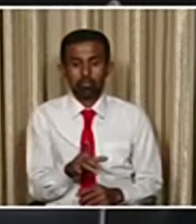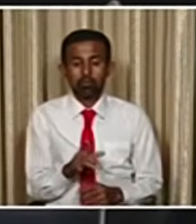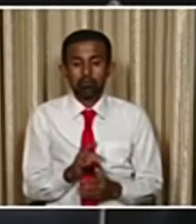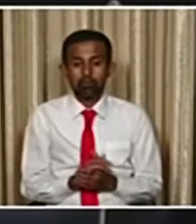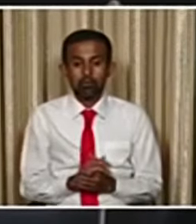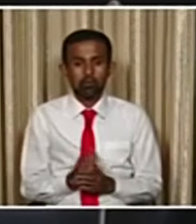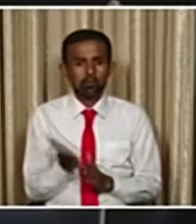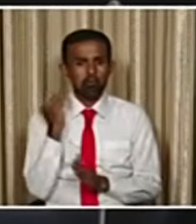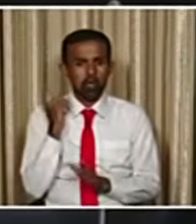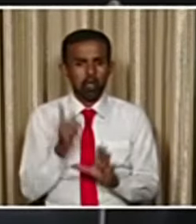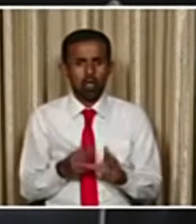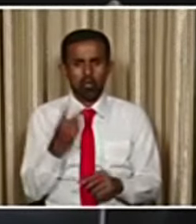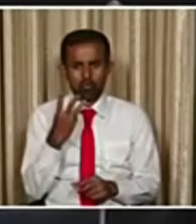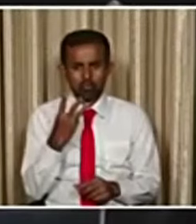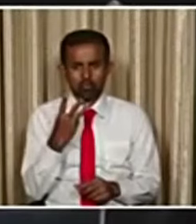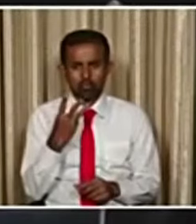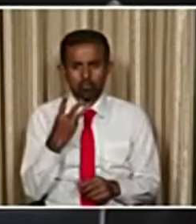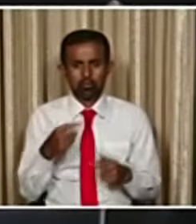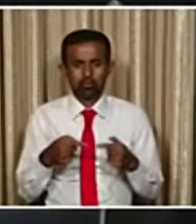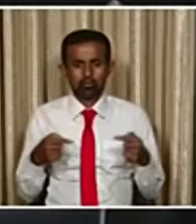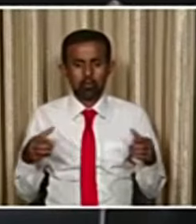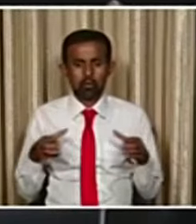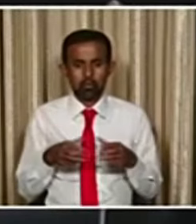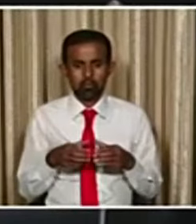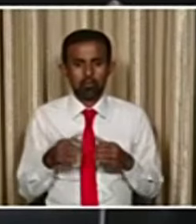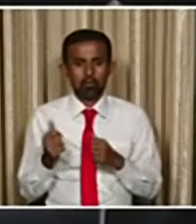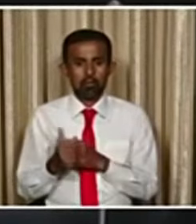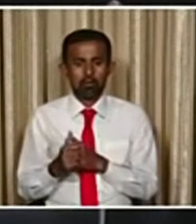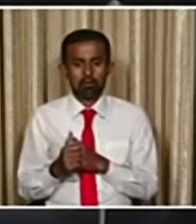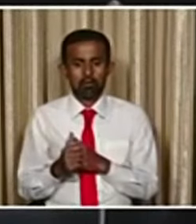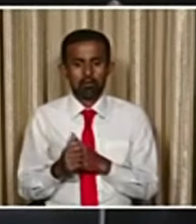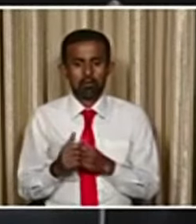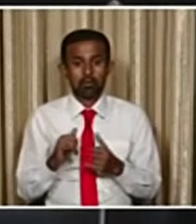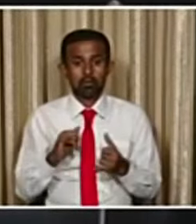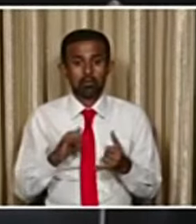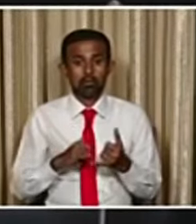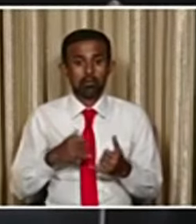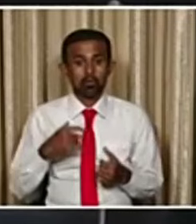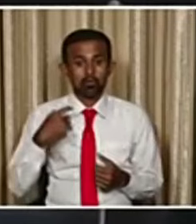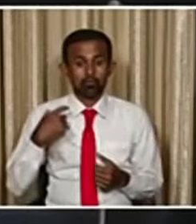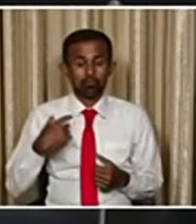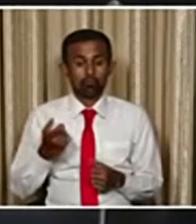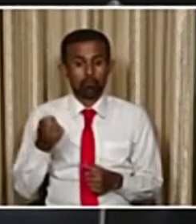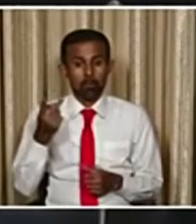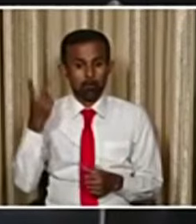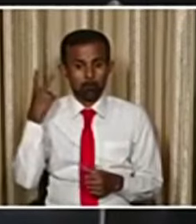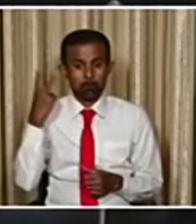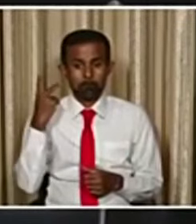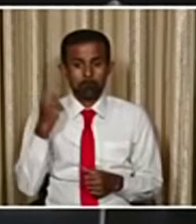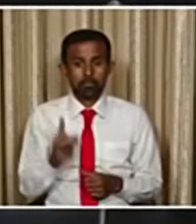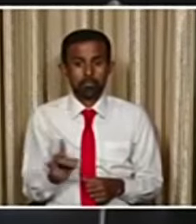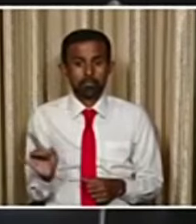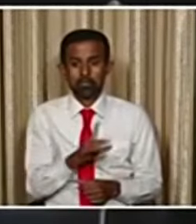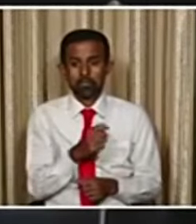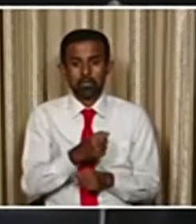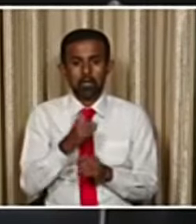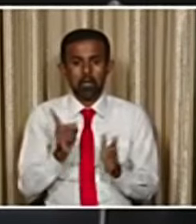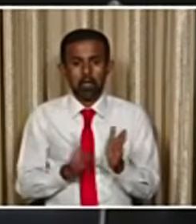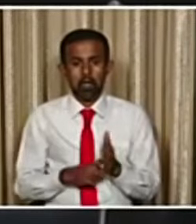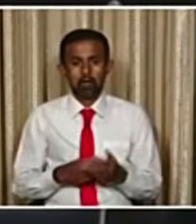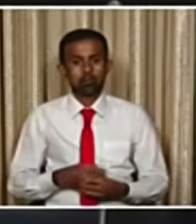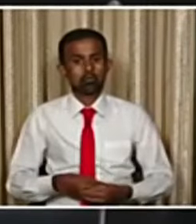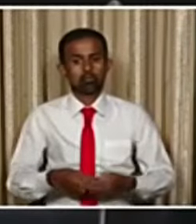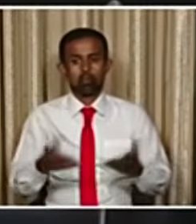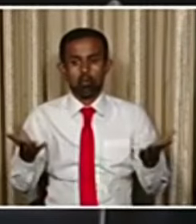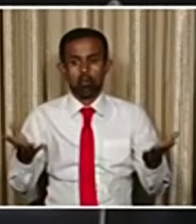මුළු පෞගිය අවුරුදු තුනටම විපක්ෂය ඇති කරපු ස්මාර්ට්ෆෝන් ටික අපි පෙරේදා එක දවසේ මුළු ගාල්ල දිස්ත්‍රික්කයටම